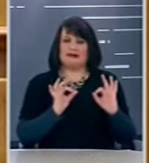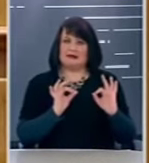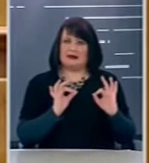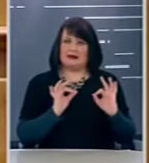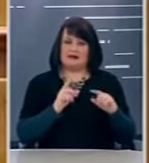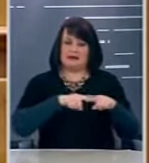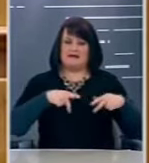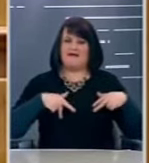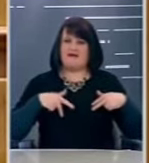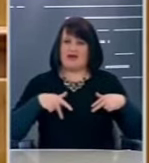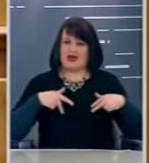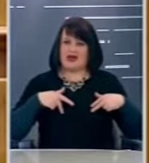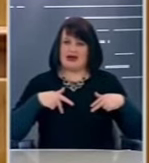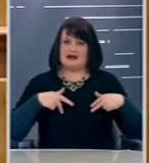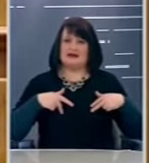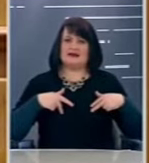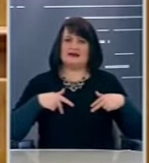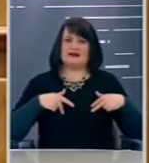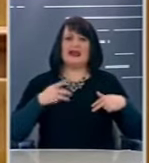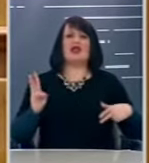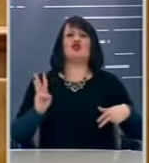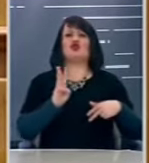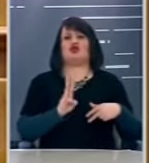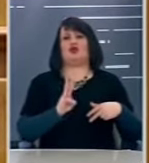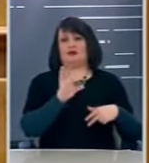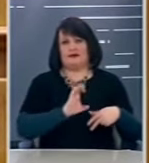κυβέρνηση και στους επικεφαλείς των θεσμών.